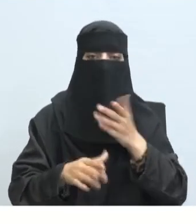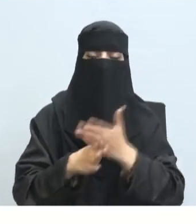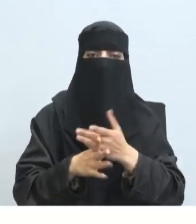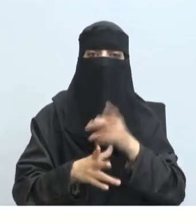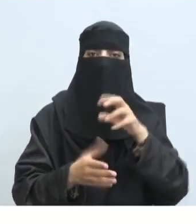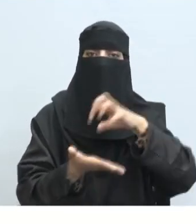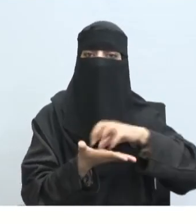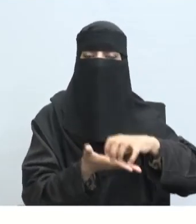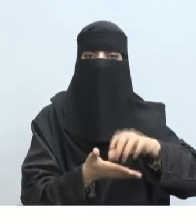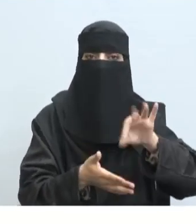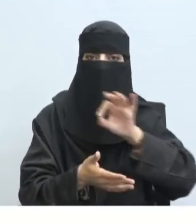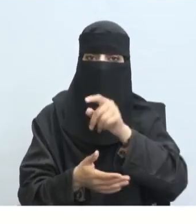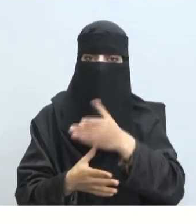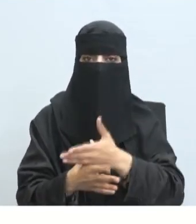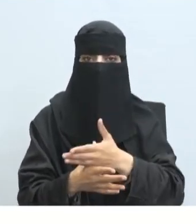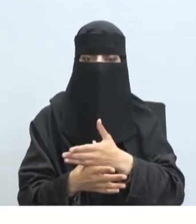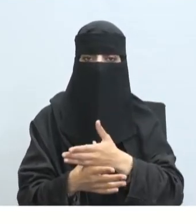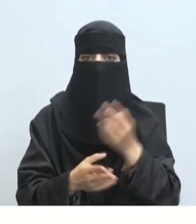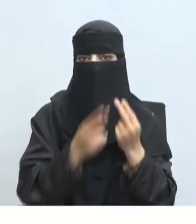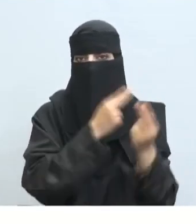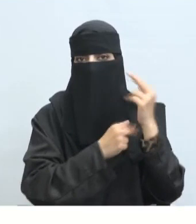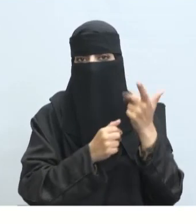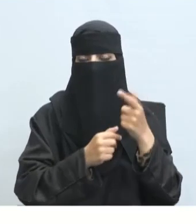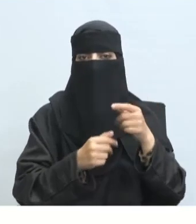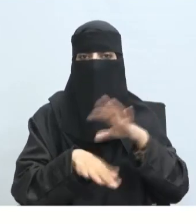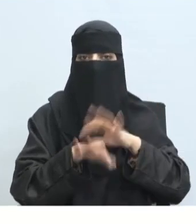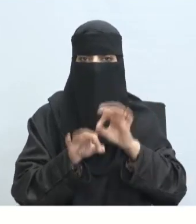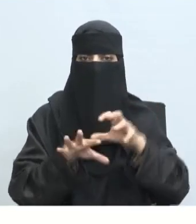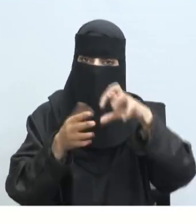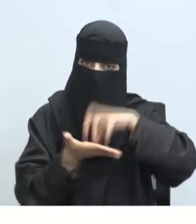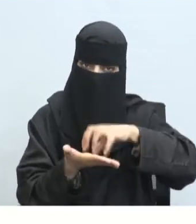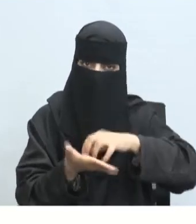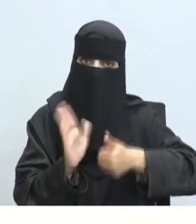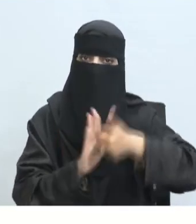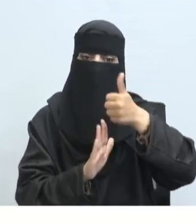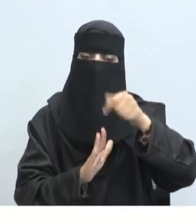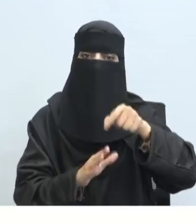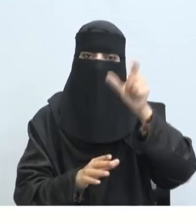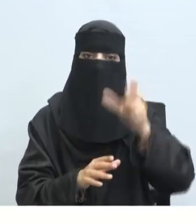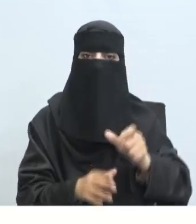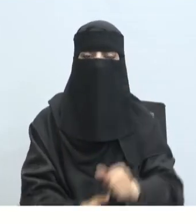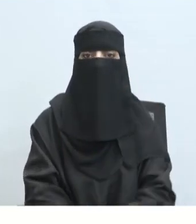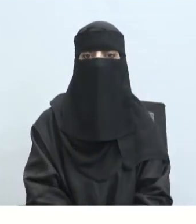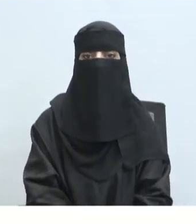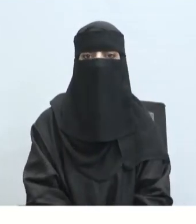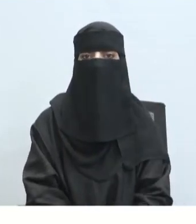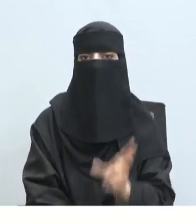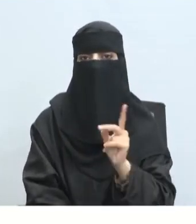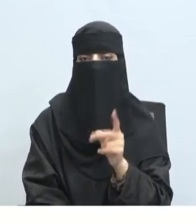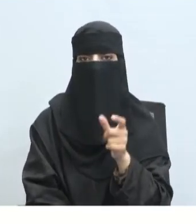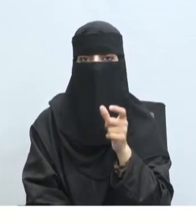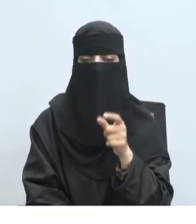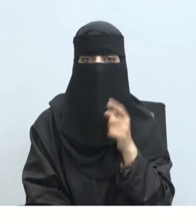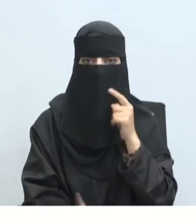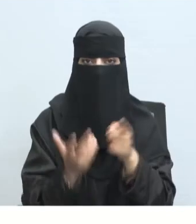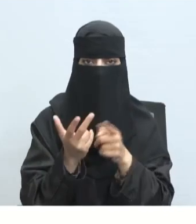الزفاف واختيار تاريخ الزفاف بناء على توافر المكان كان المفضل لصاحب الزفاف ذكرنا ايضا لابد ان